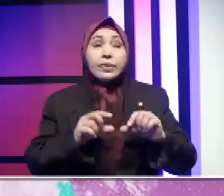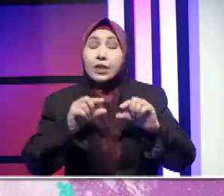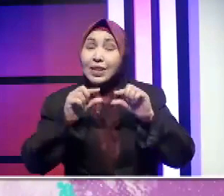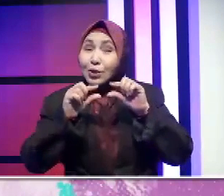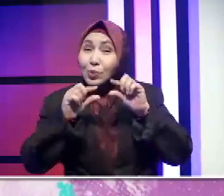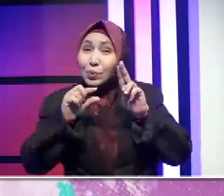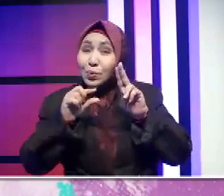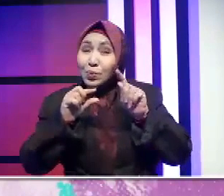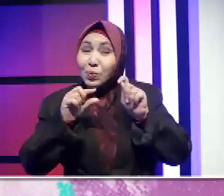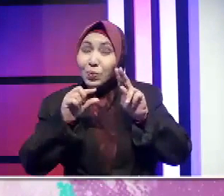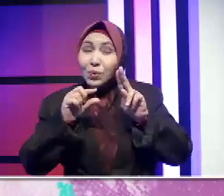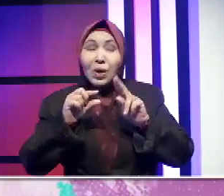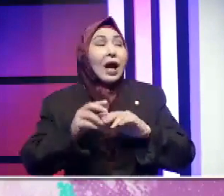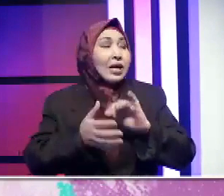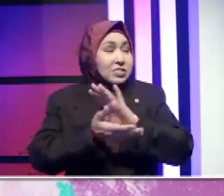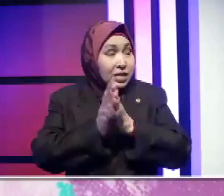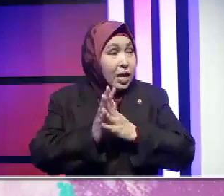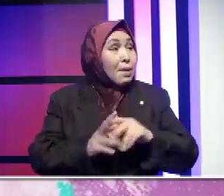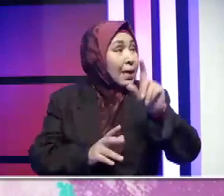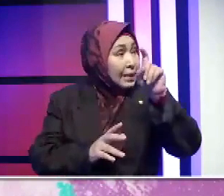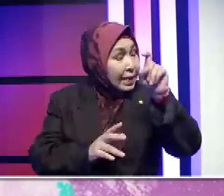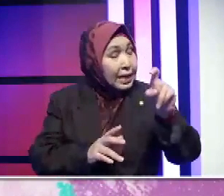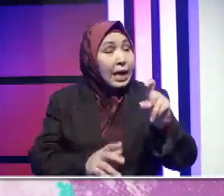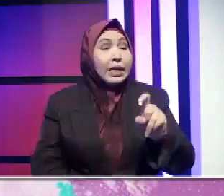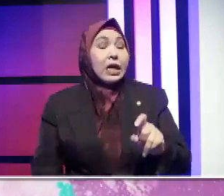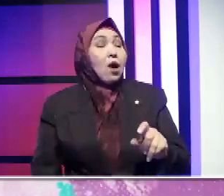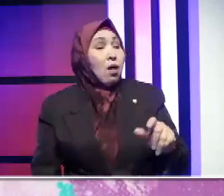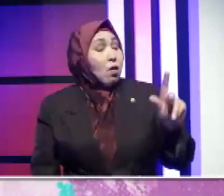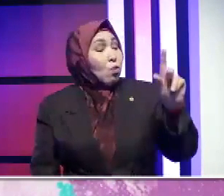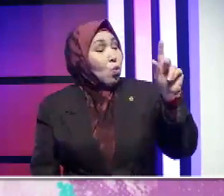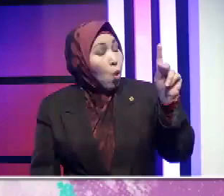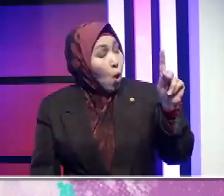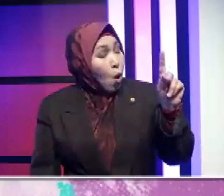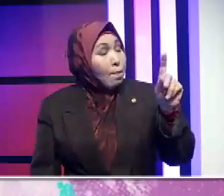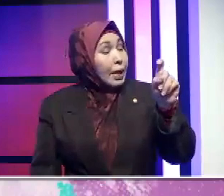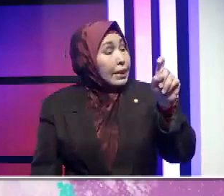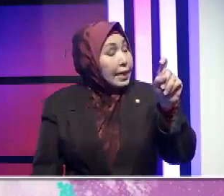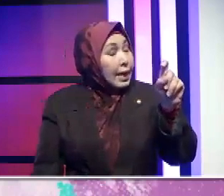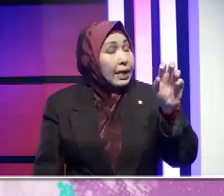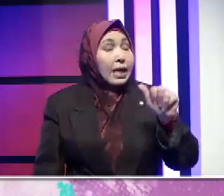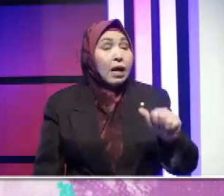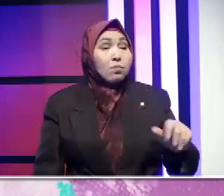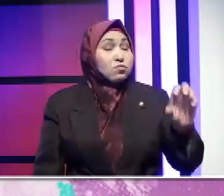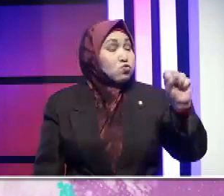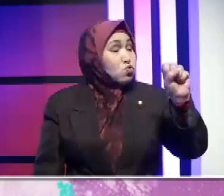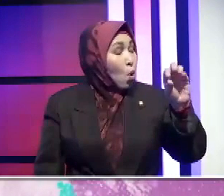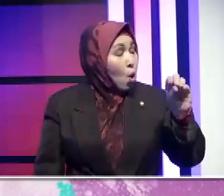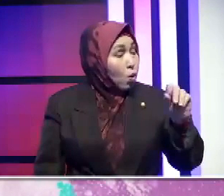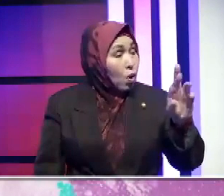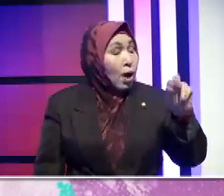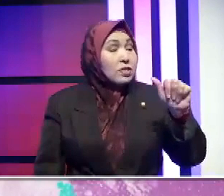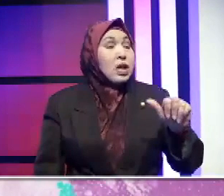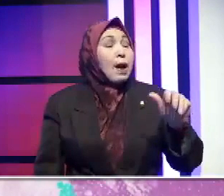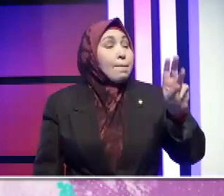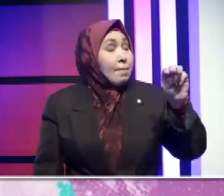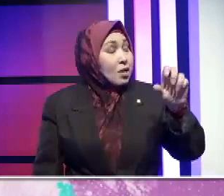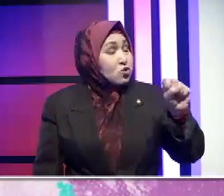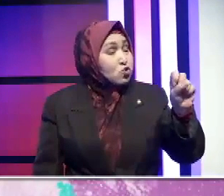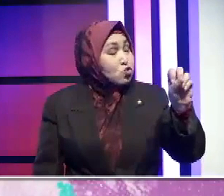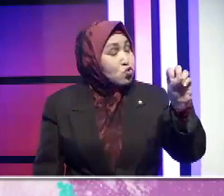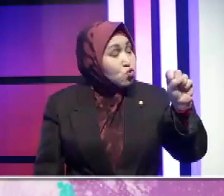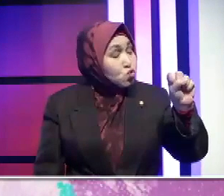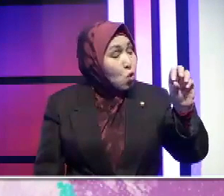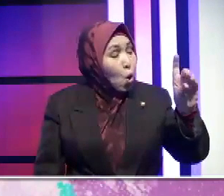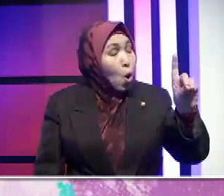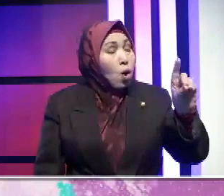pengikat gigi make mati kau dalam keadaan tebal di dijelaskan sifat tobacco itu nah Sorry